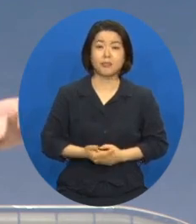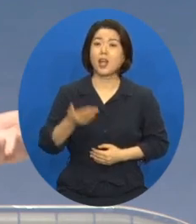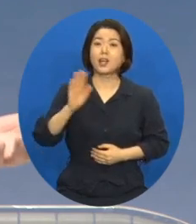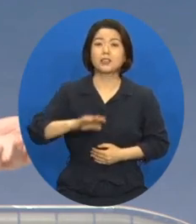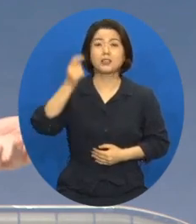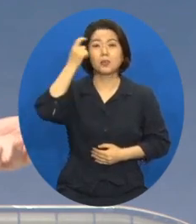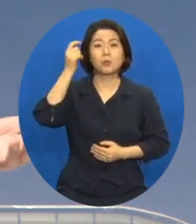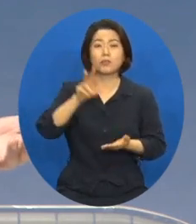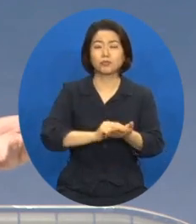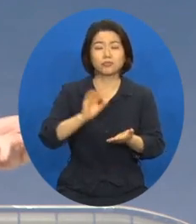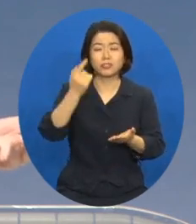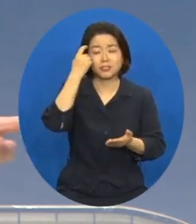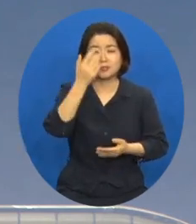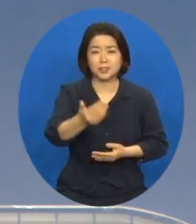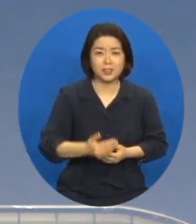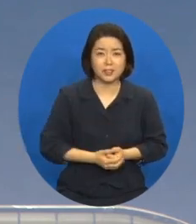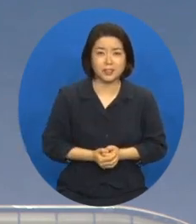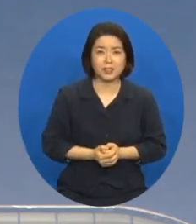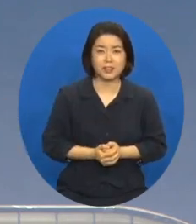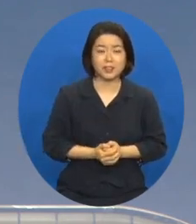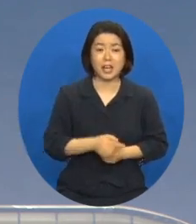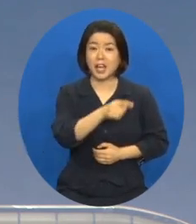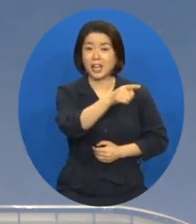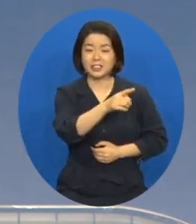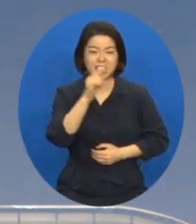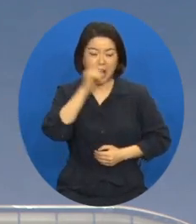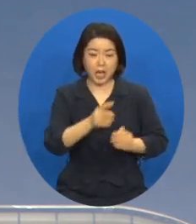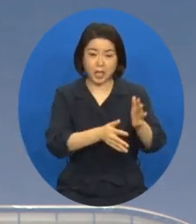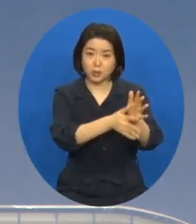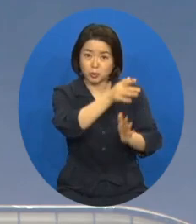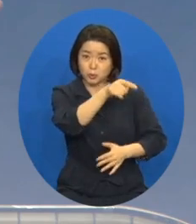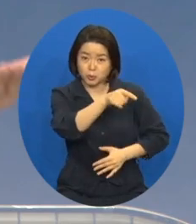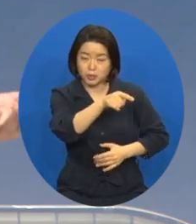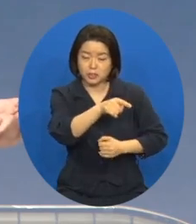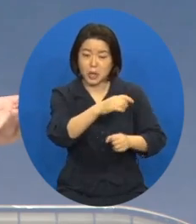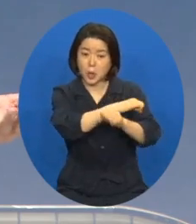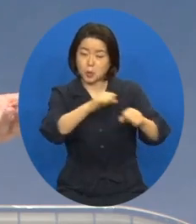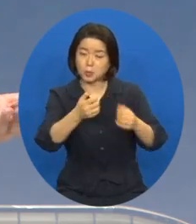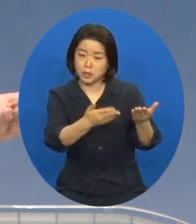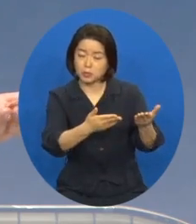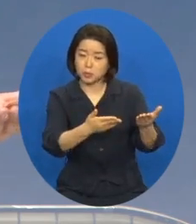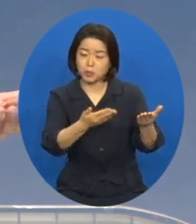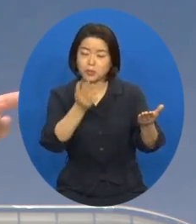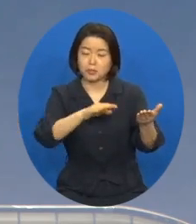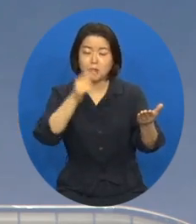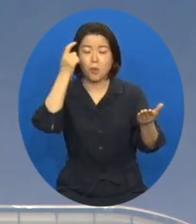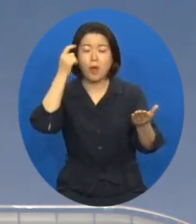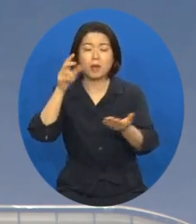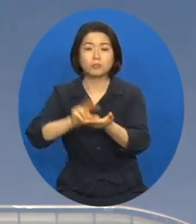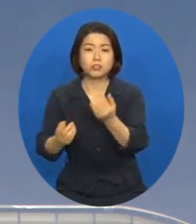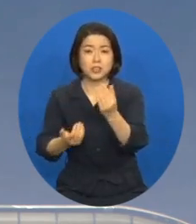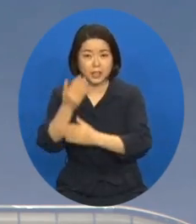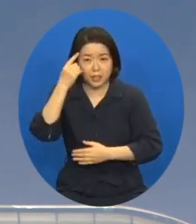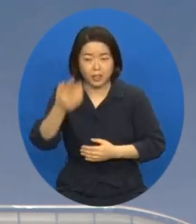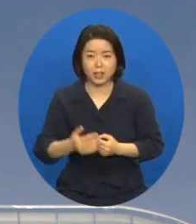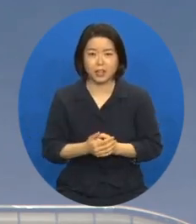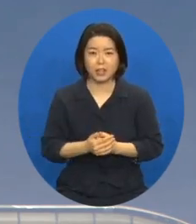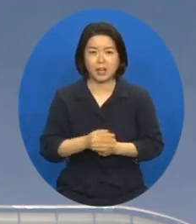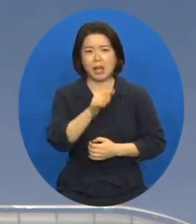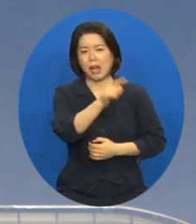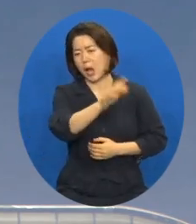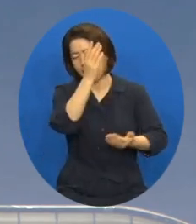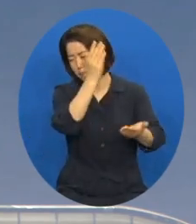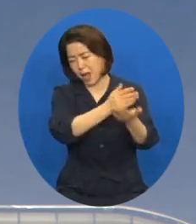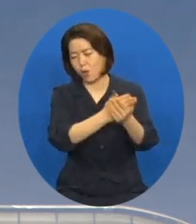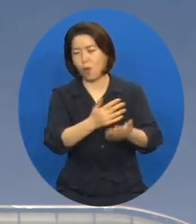그런데 왜 문제가 되죠? 니느웨도 그렇게 하셨는데 그게 왜 문제가 되냐 말이에요. 우리에게만 그렇게